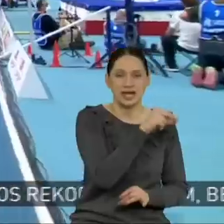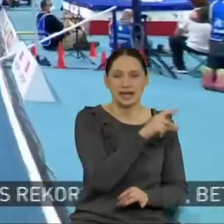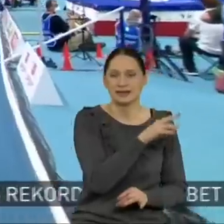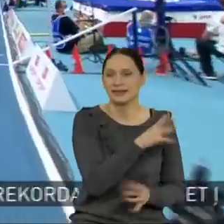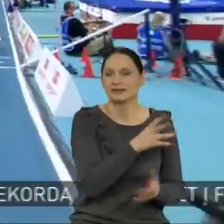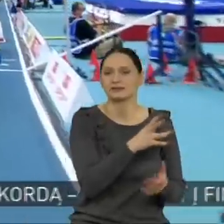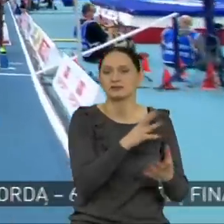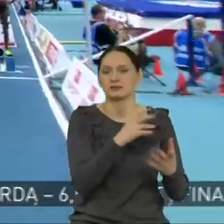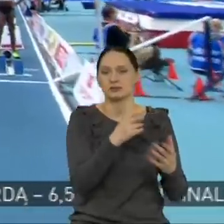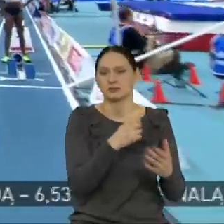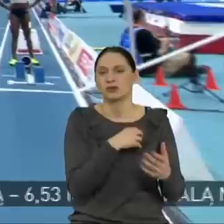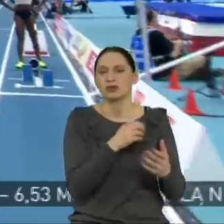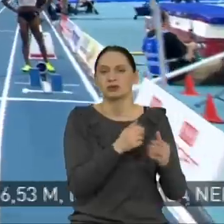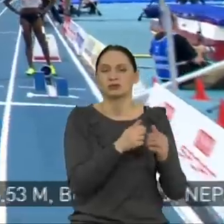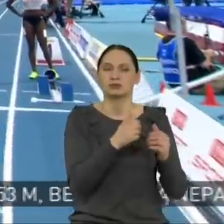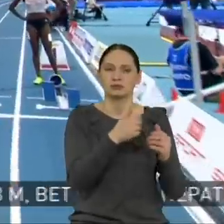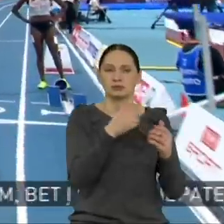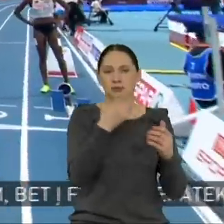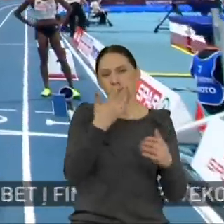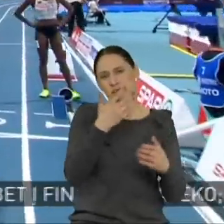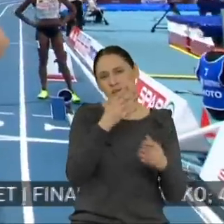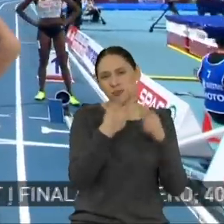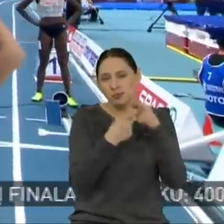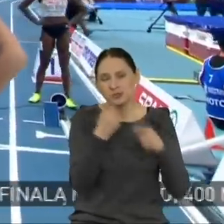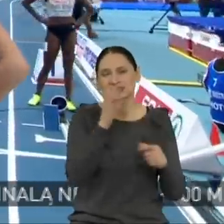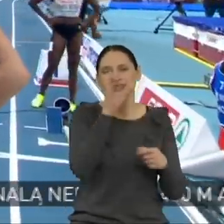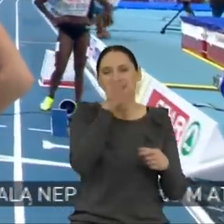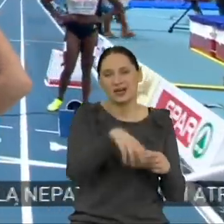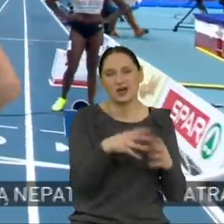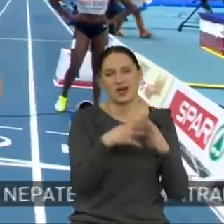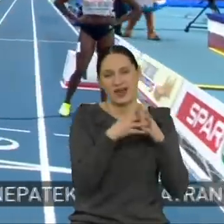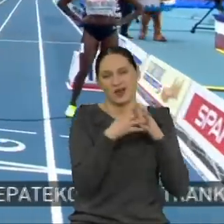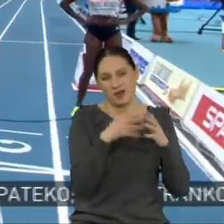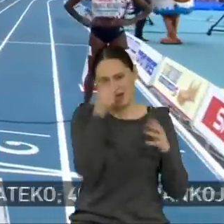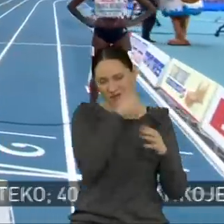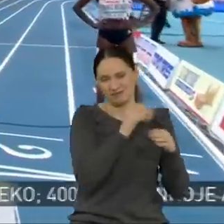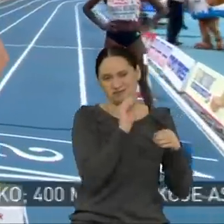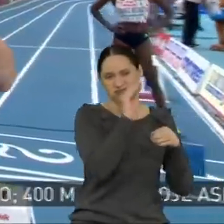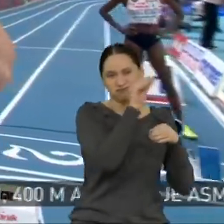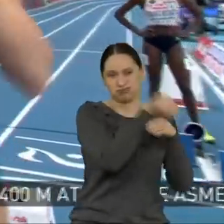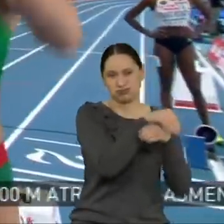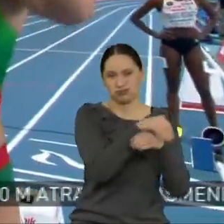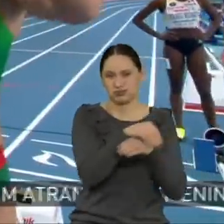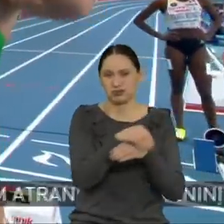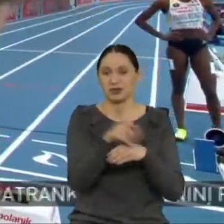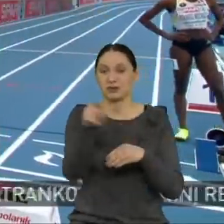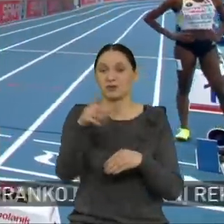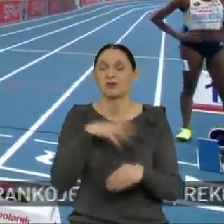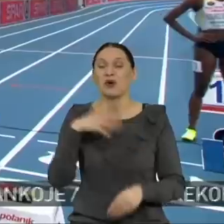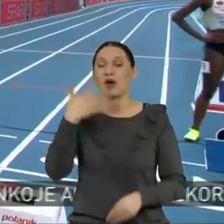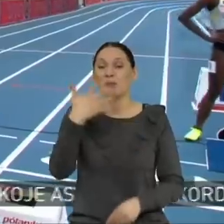daugiau kaip pusę sekundės pagerinto asmeninių rekordų. Atrankoje Morauskaitė finišavo per